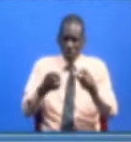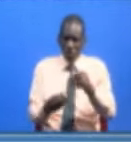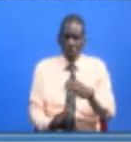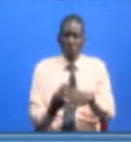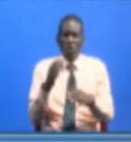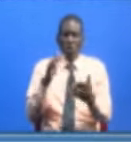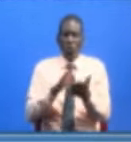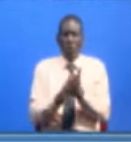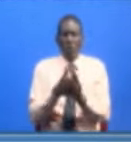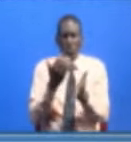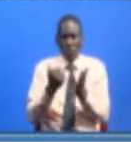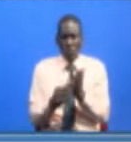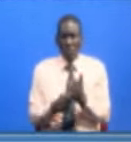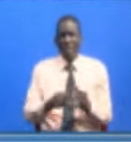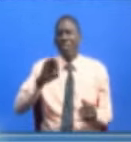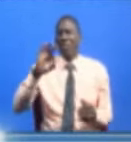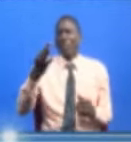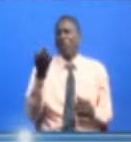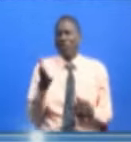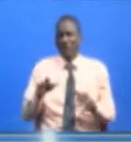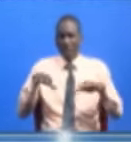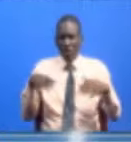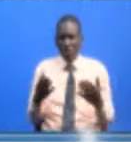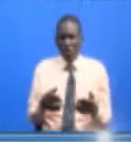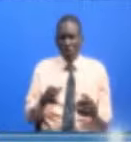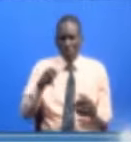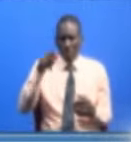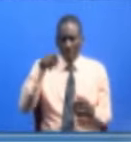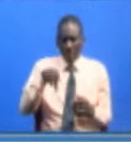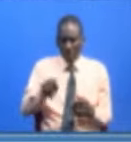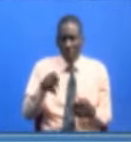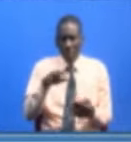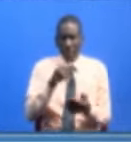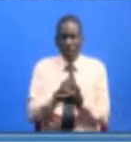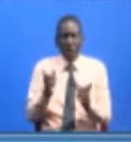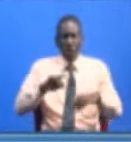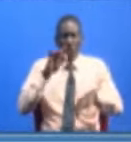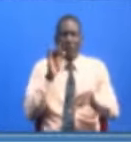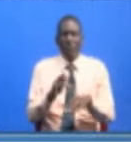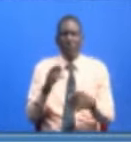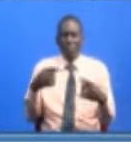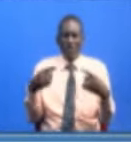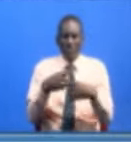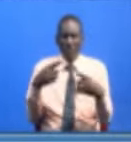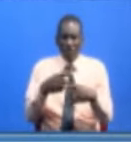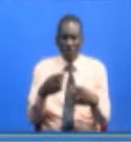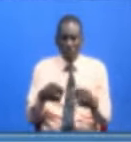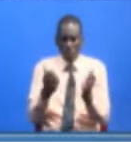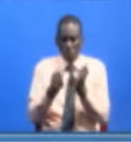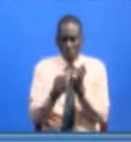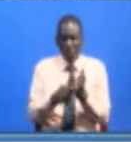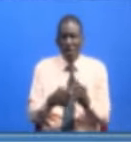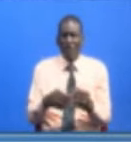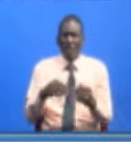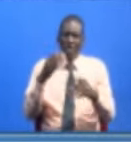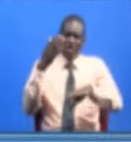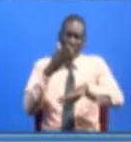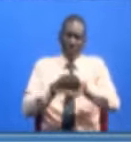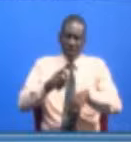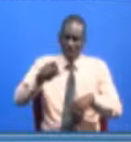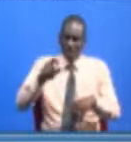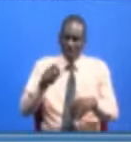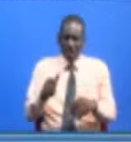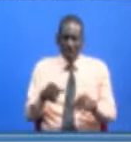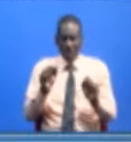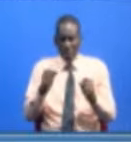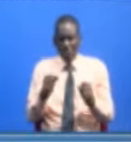asara yoyote. La tatu ni kuhusiana na mimea ni kwamba haiathiriki na magonjwa virahisi. Mbegu ambazo si halali zinapata magonjwa tena kwa